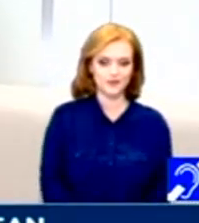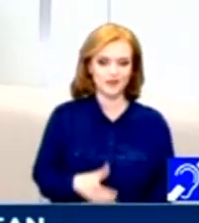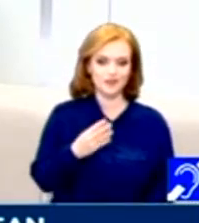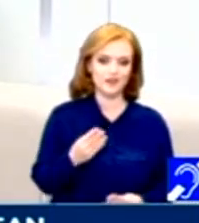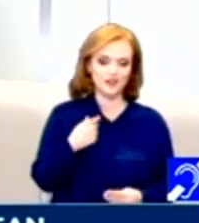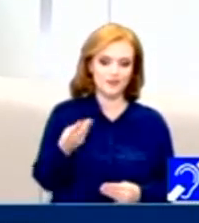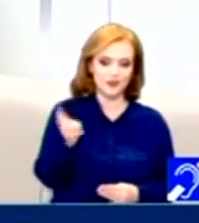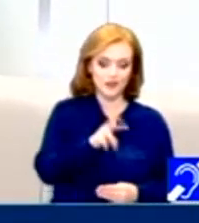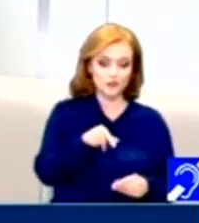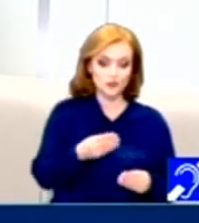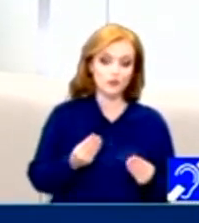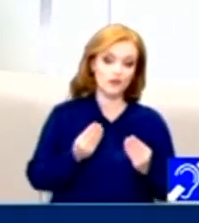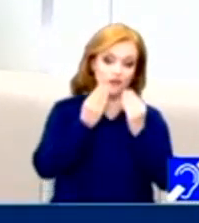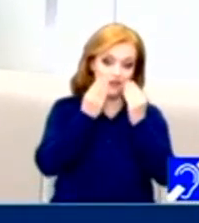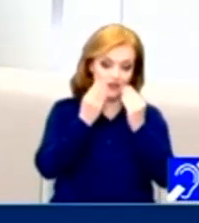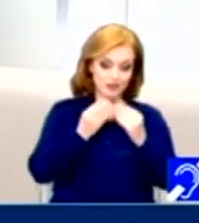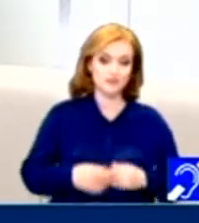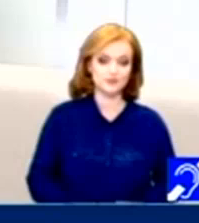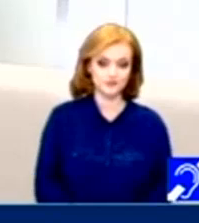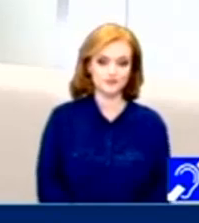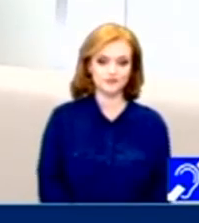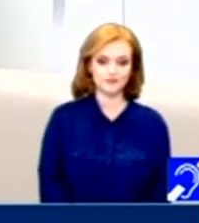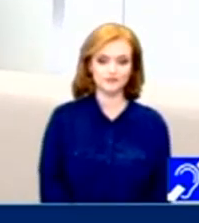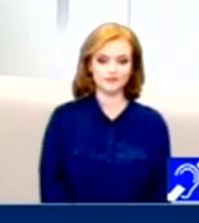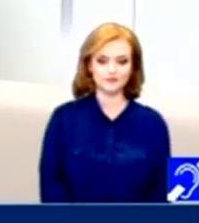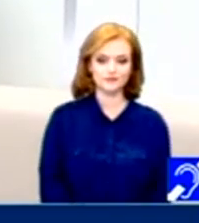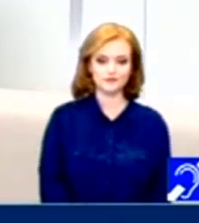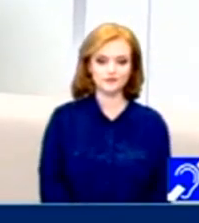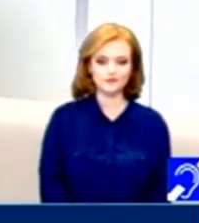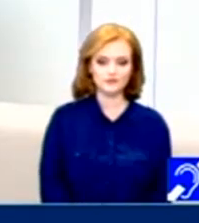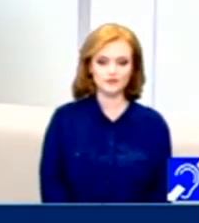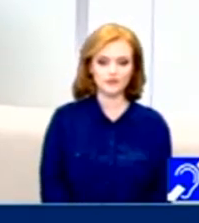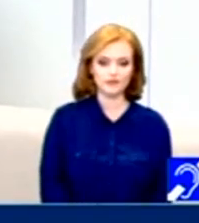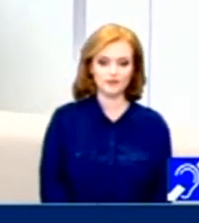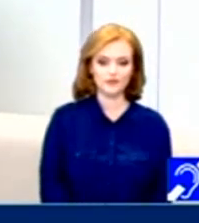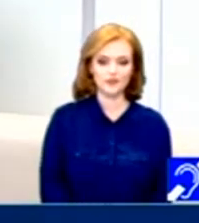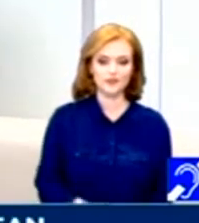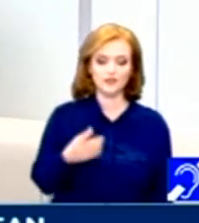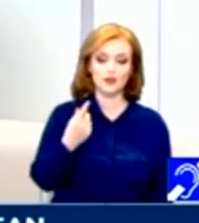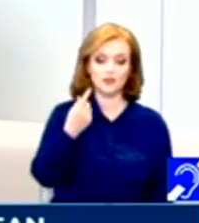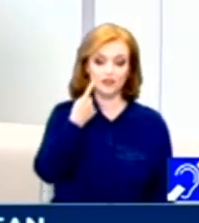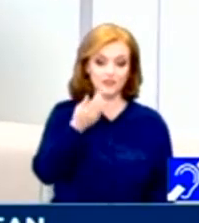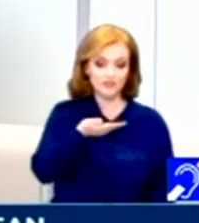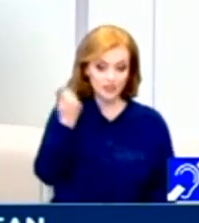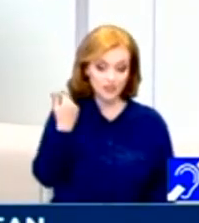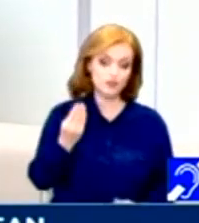a que me arreglen la dentadura, un implante, que me han puesto un implante para sacarme